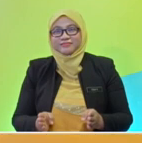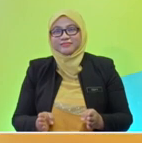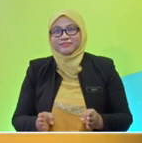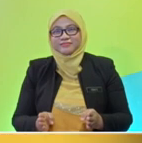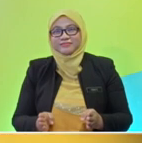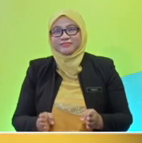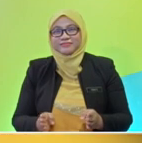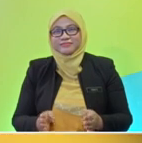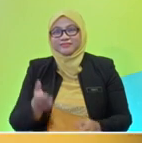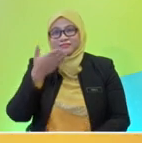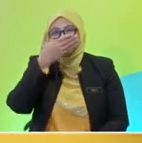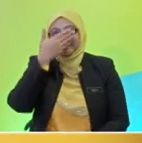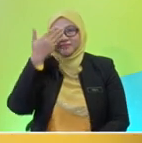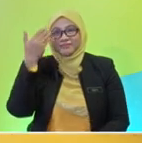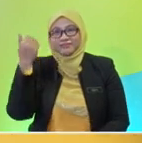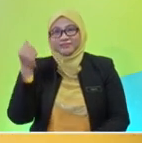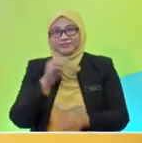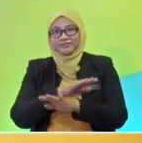dilupa